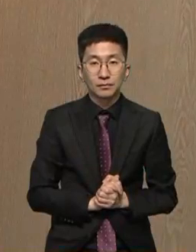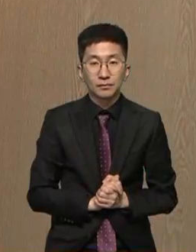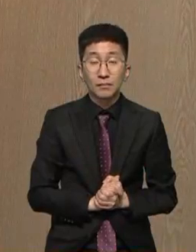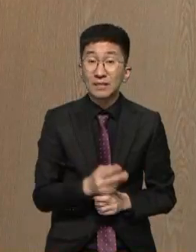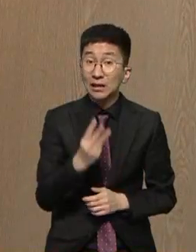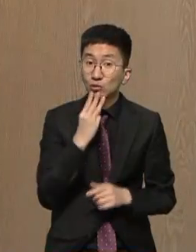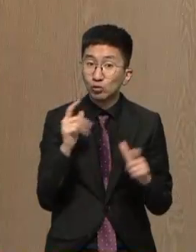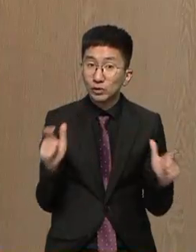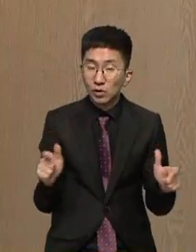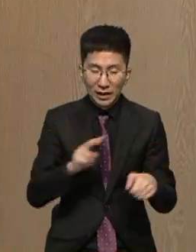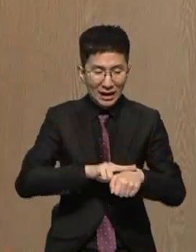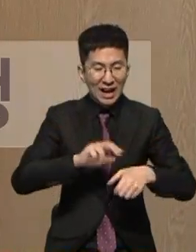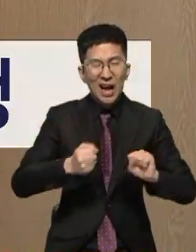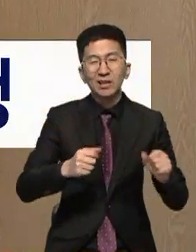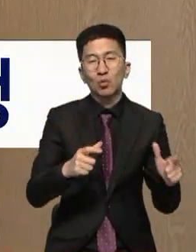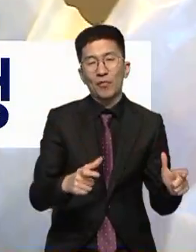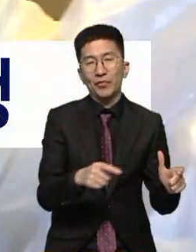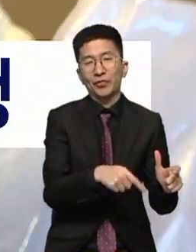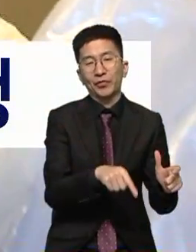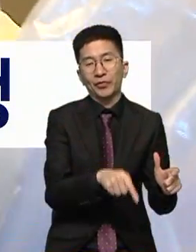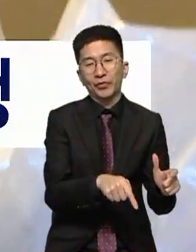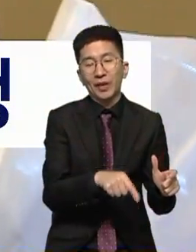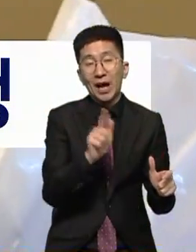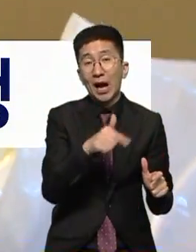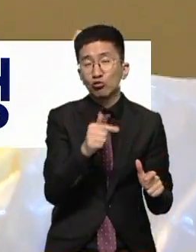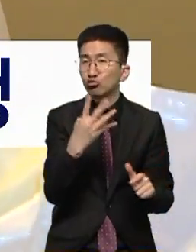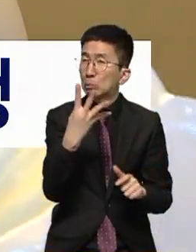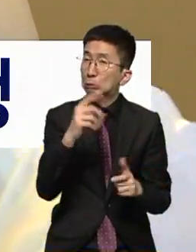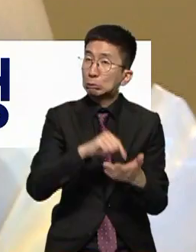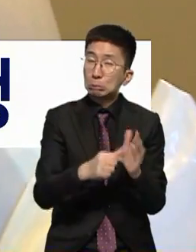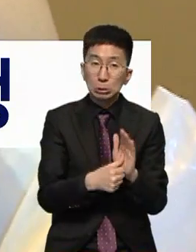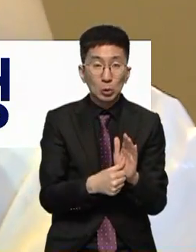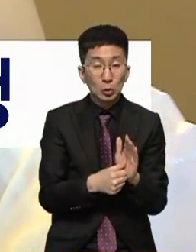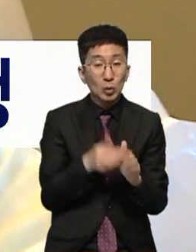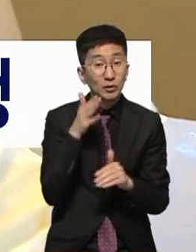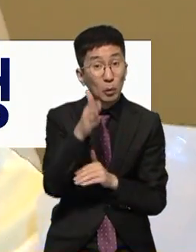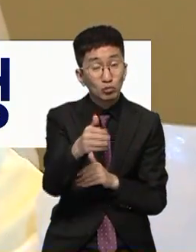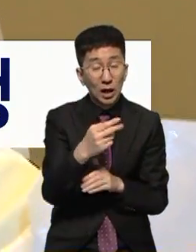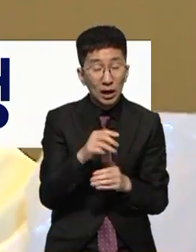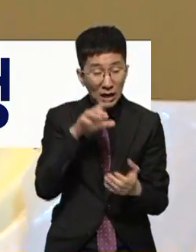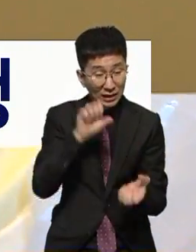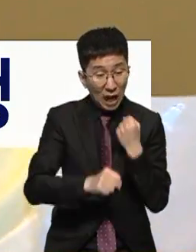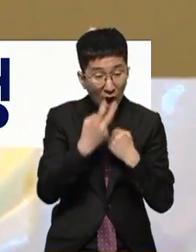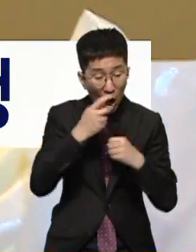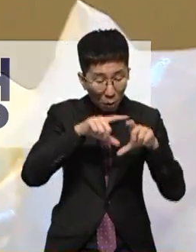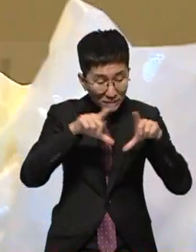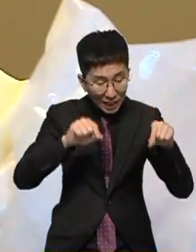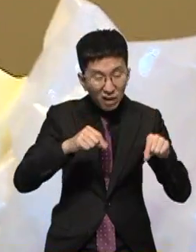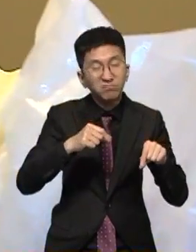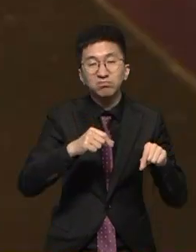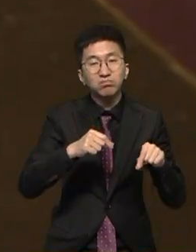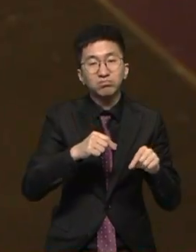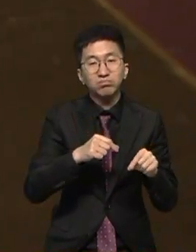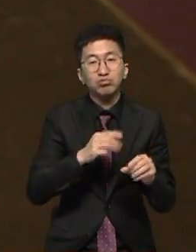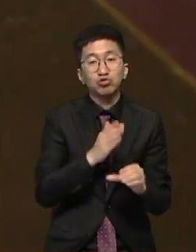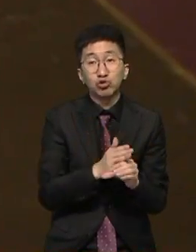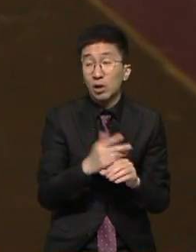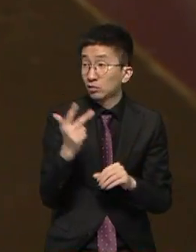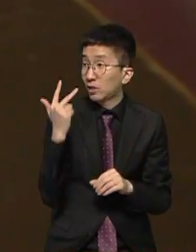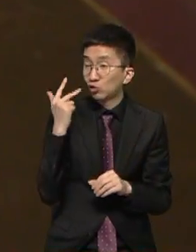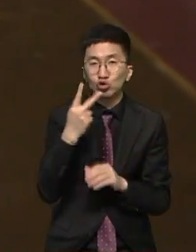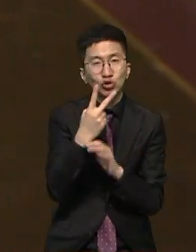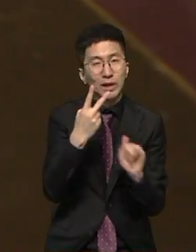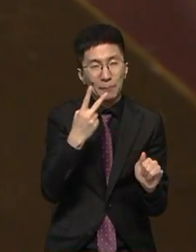서울의 한 한희원 하루 평균 너 대권의 전문가용 신속한 원 검사를 시행합니다 지난주엔 2명이